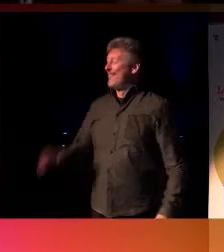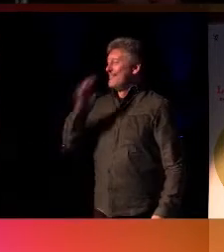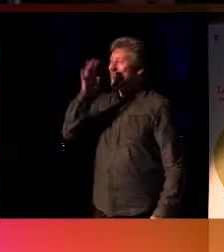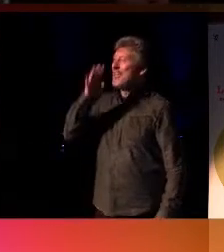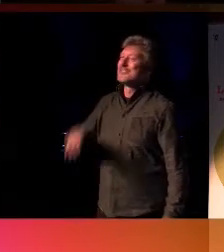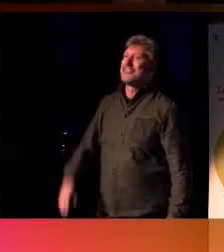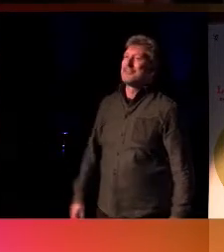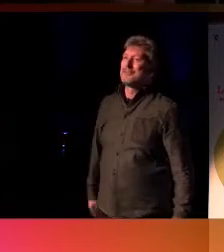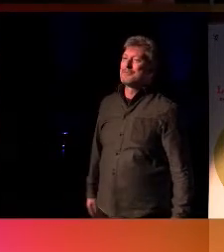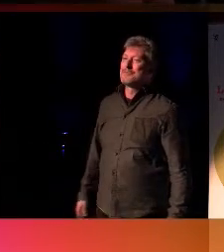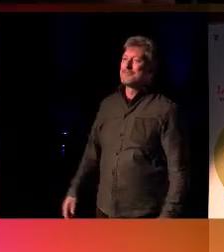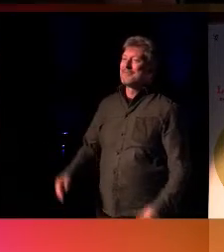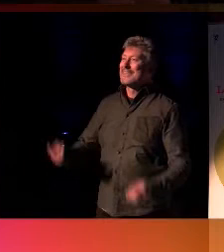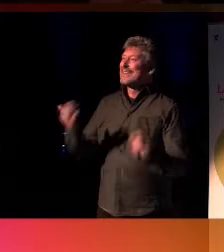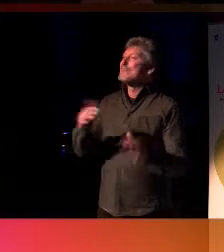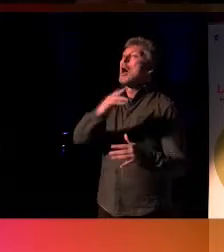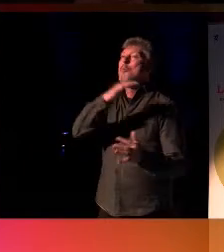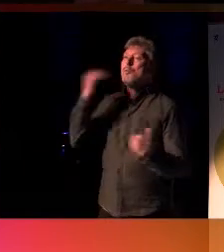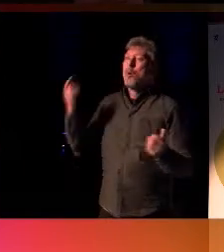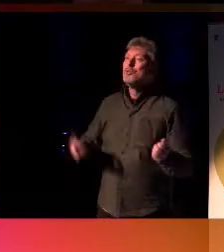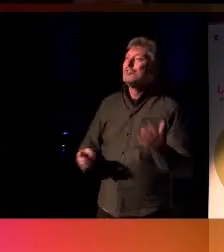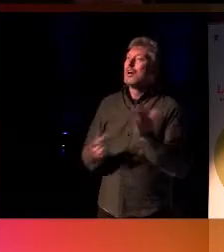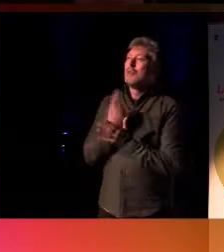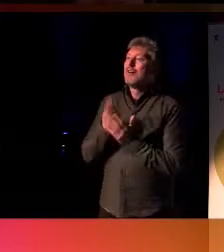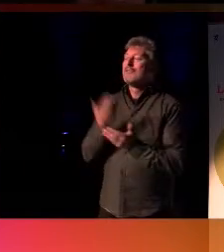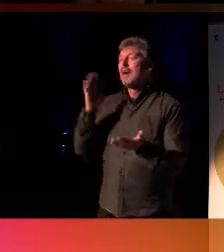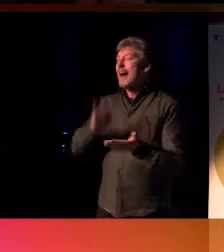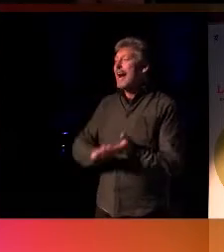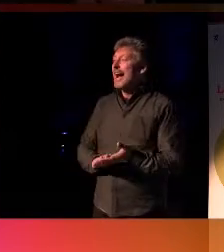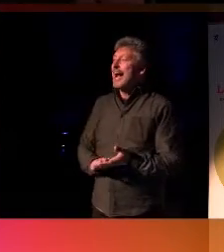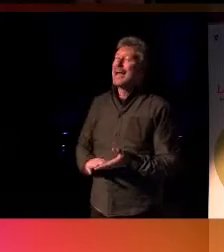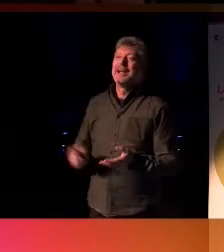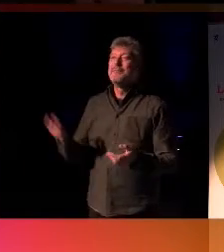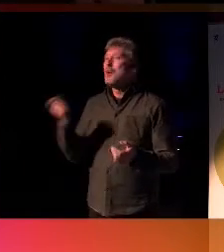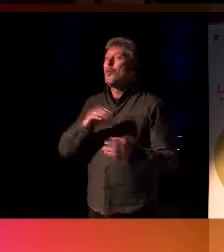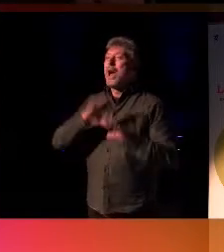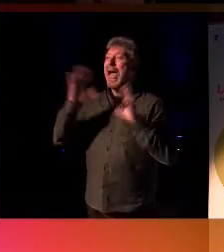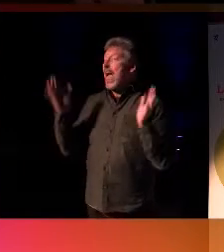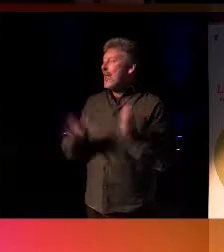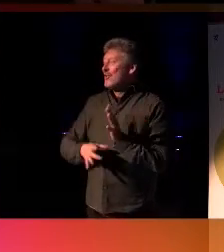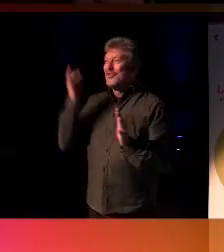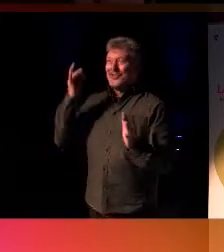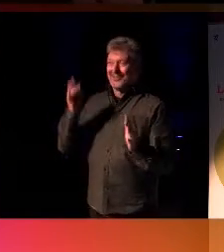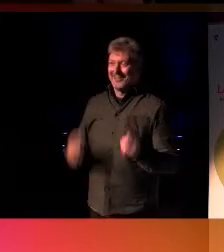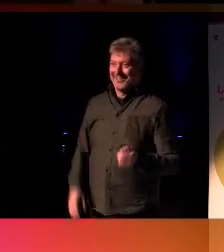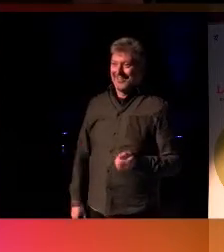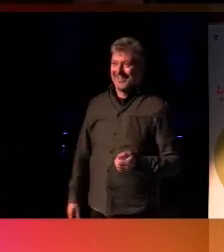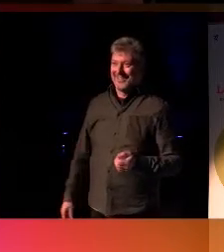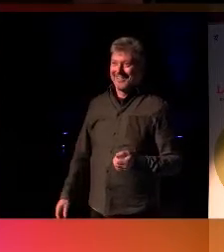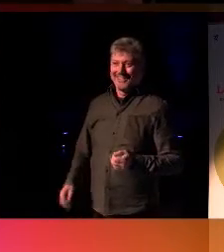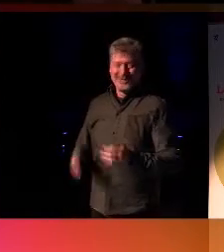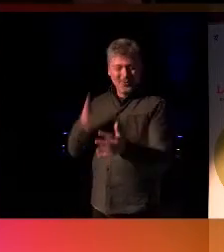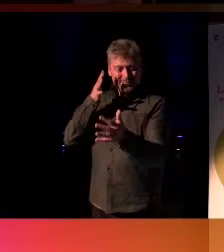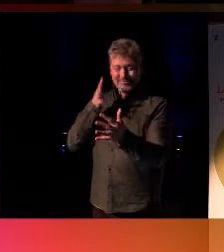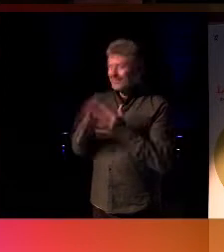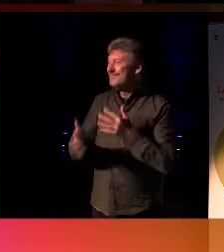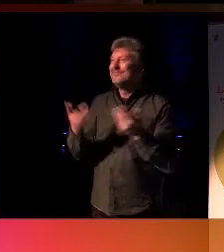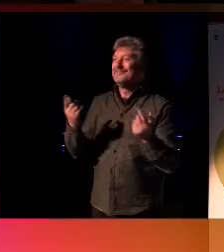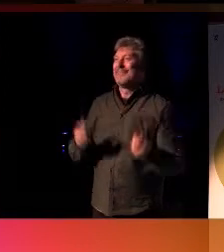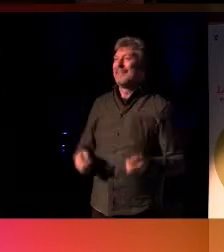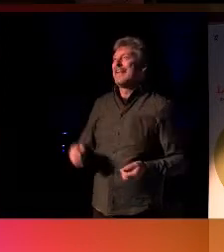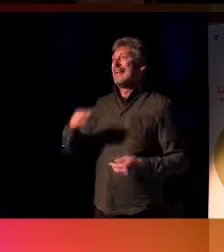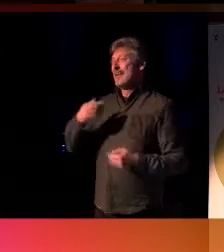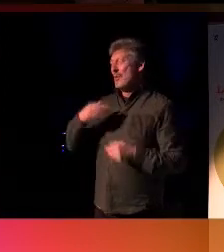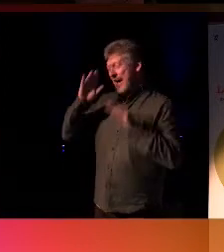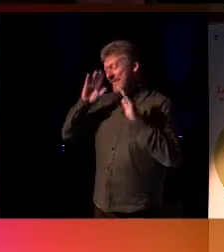Strålende. Nei, men altså, det jo ganske moro da, av og til være med på noe helt nytt. Ikke og banebrytende. det vet